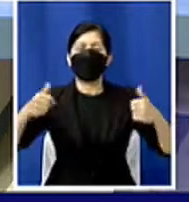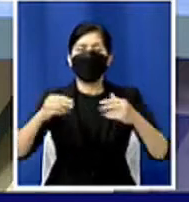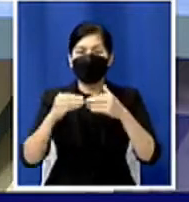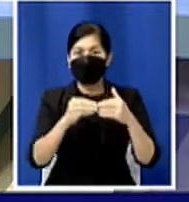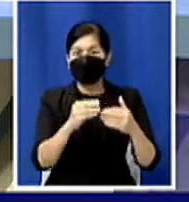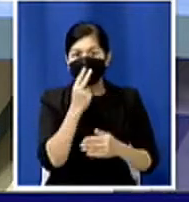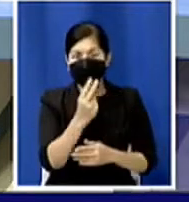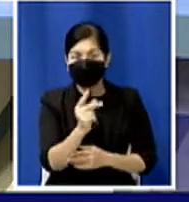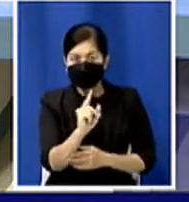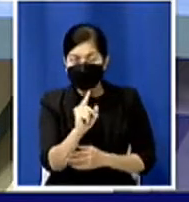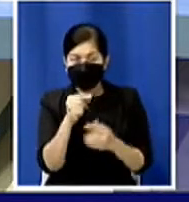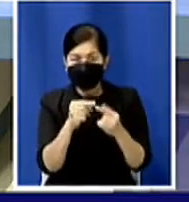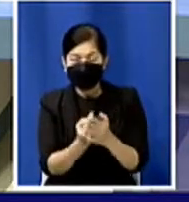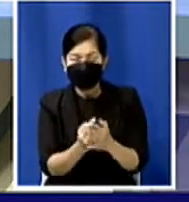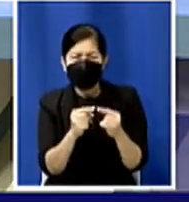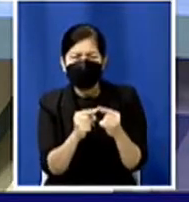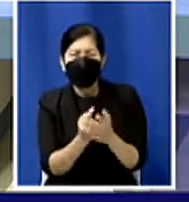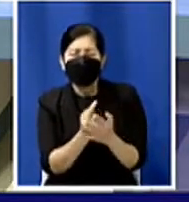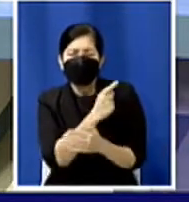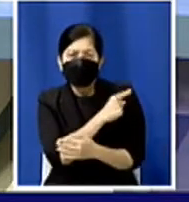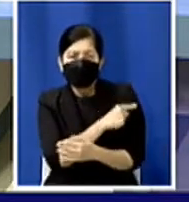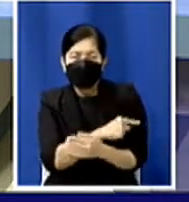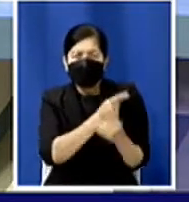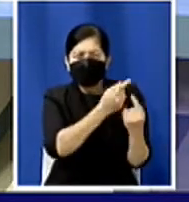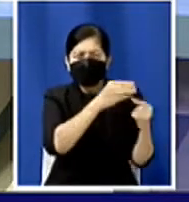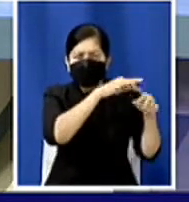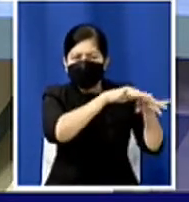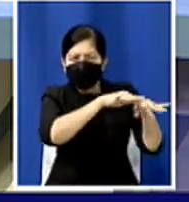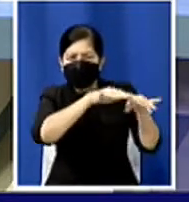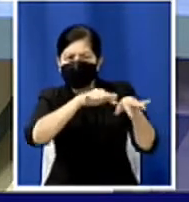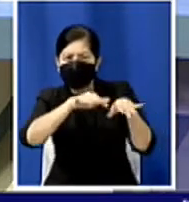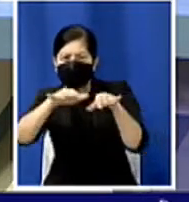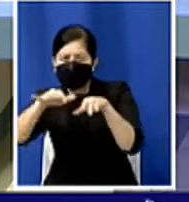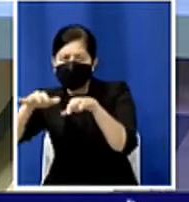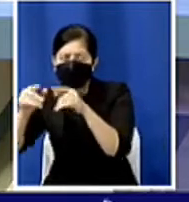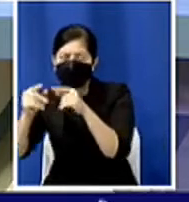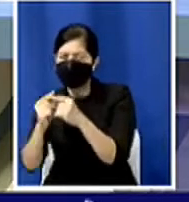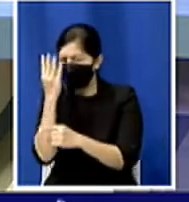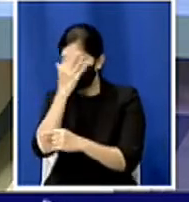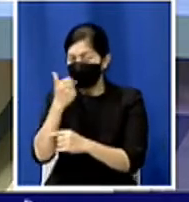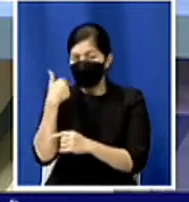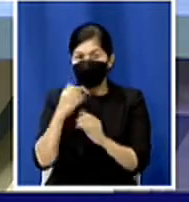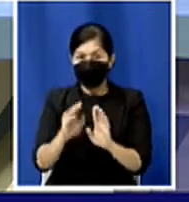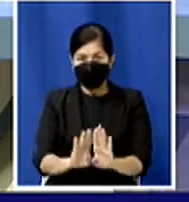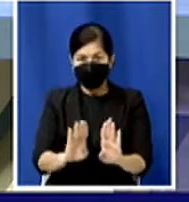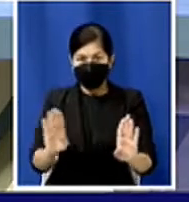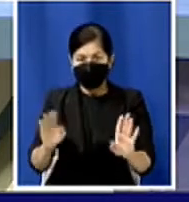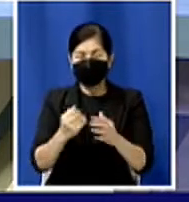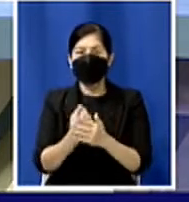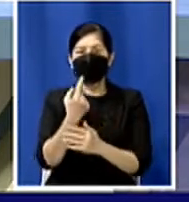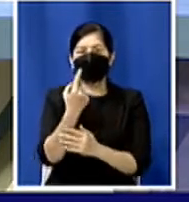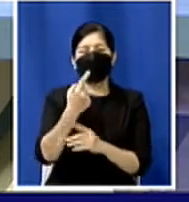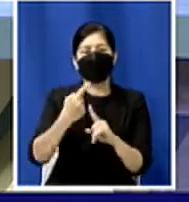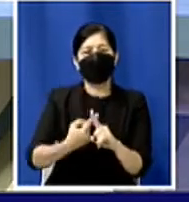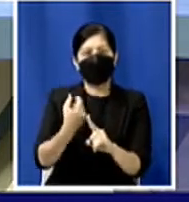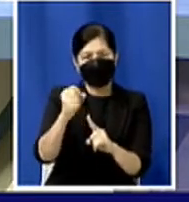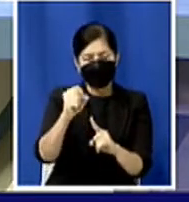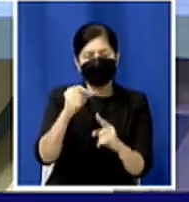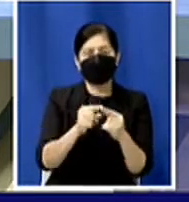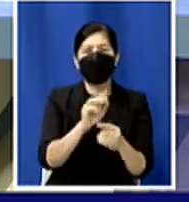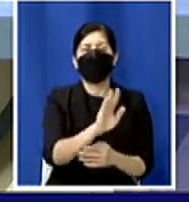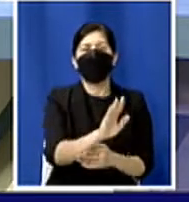ผู้ชมไปชมทะเลหมอกยามเช้าที่บ้านน้ำจวงนะฮะหมู่บ้านเนี่ยเขาบอกว่าเตรียมเปิดให้ท่องเที่ยวได้1ตุลาคมนี้หลายคนบอกว่าอยากจะท่องเที่ยวเหลือเกินหล